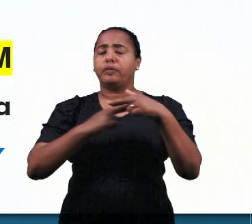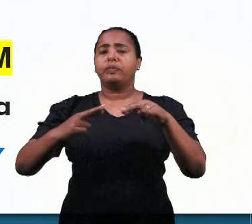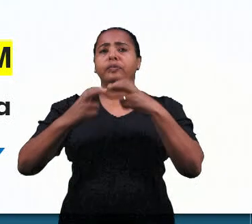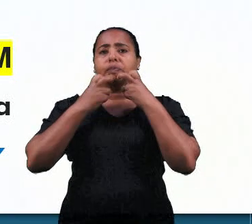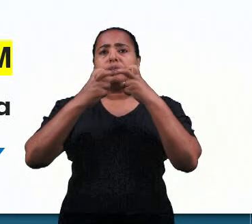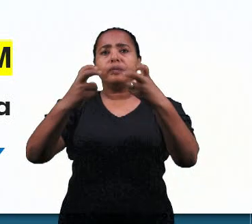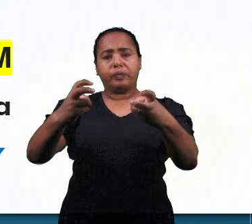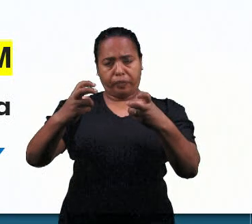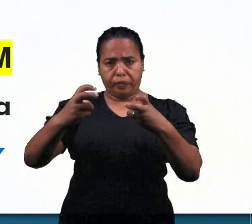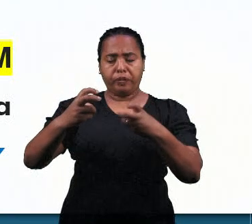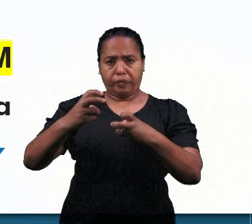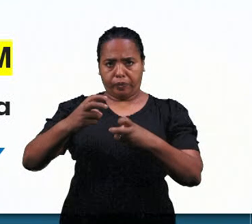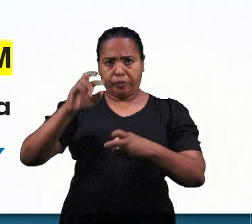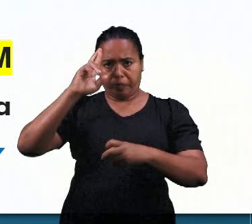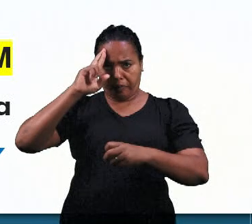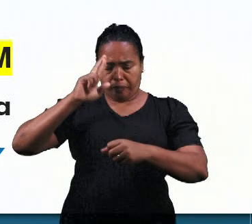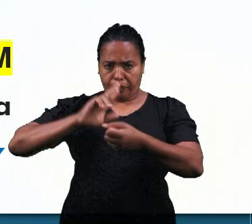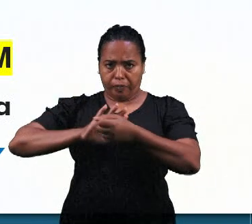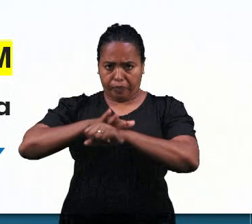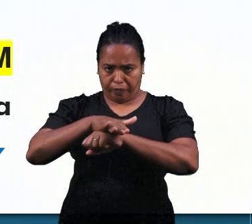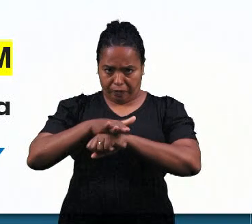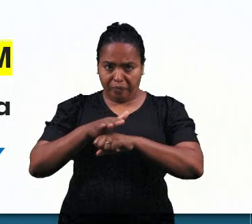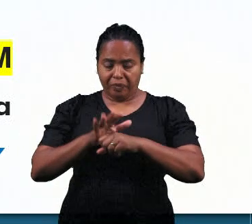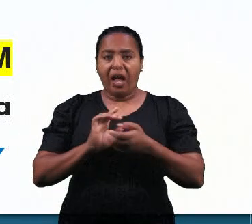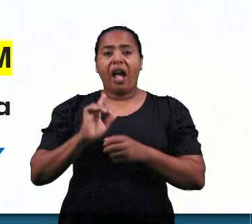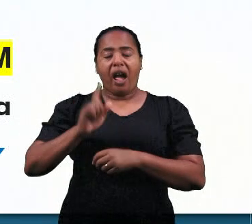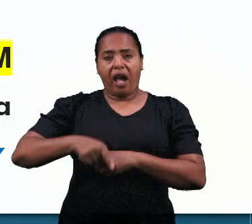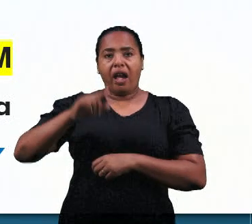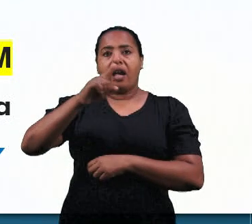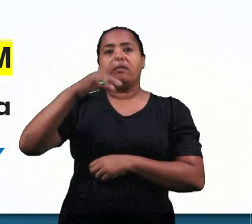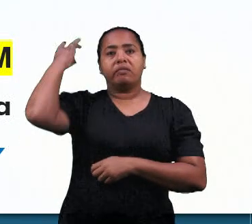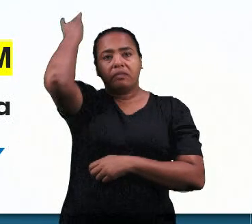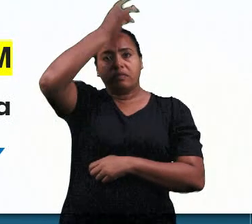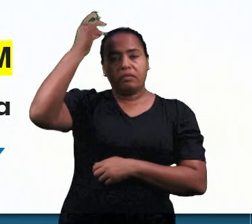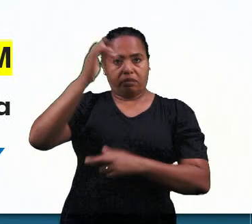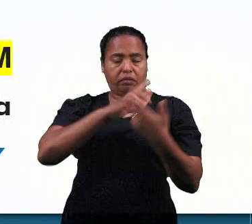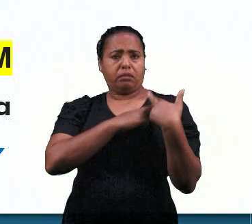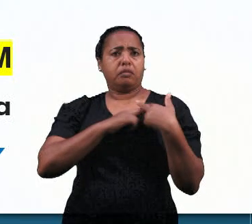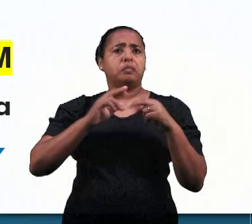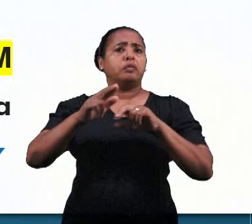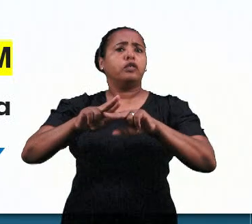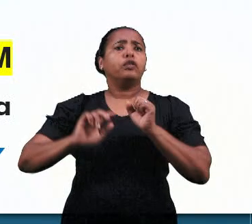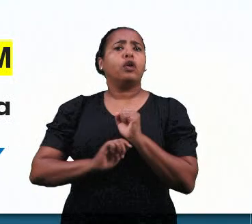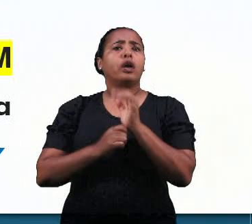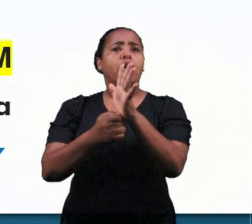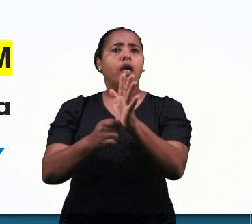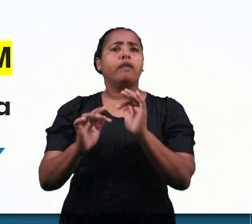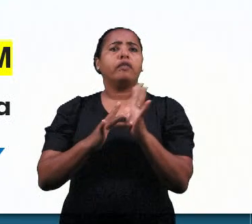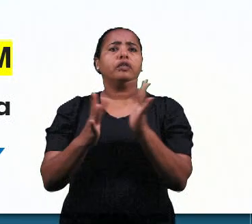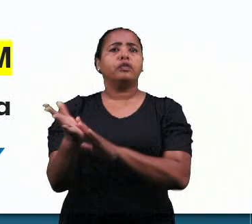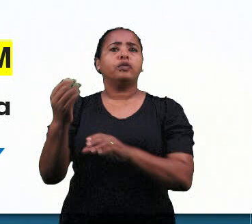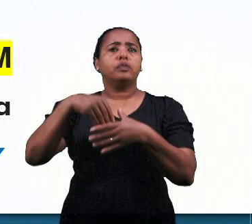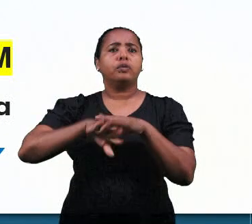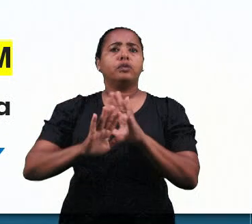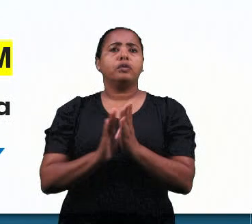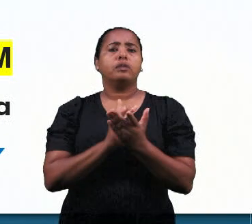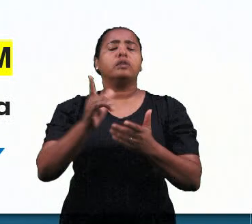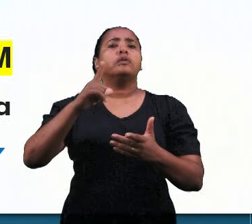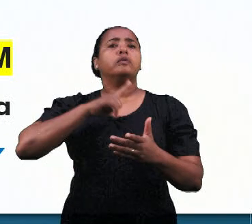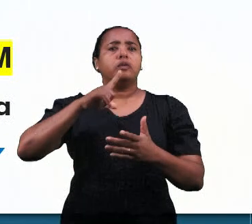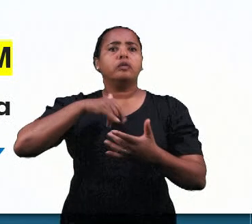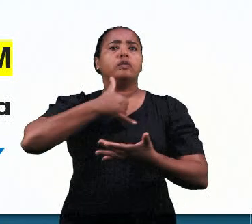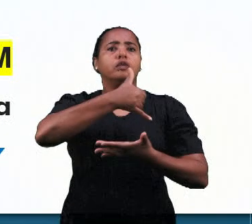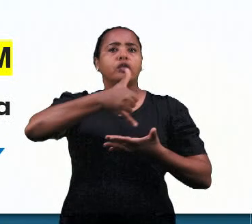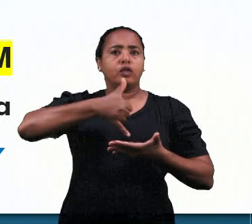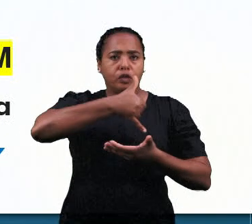chrétienne Maranatha. Il dit le suivant. La responsabilité dans le cri de la minuit est du Saint-Esprit, car c'est lui qui révèle Jésus dans